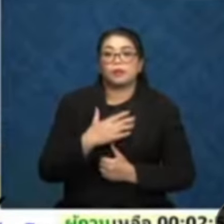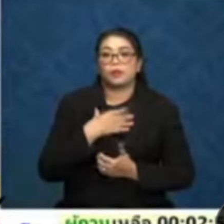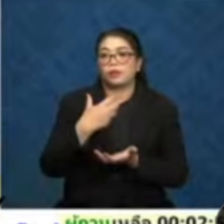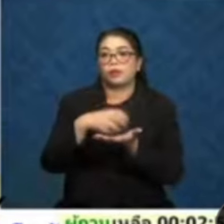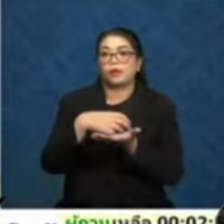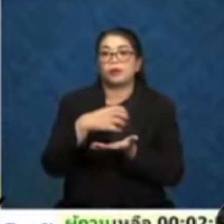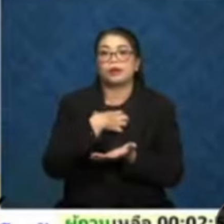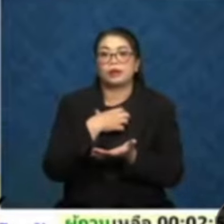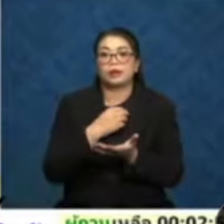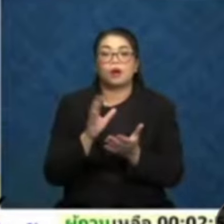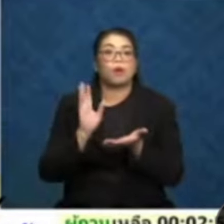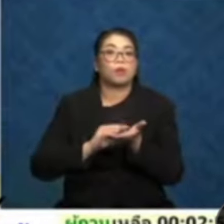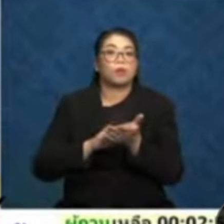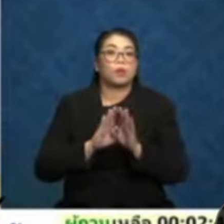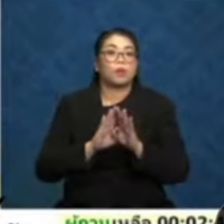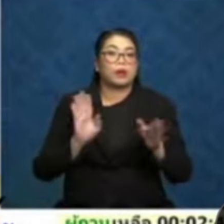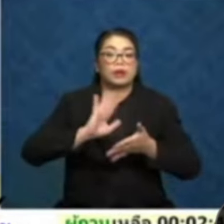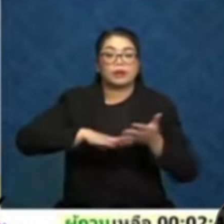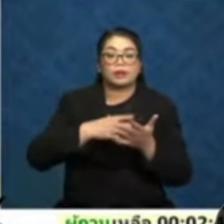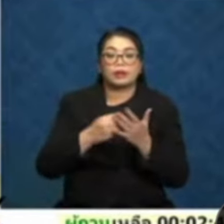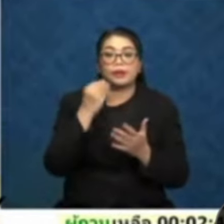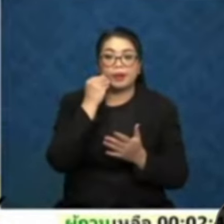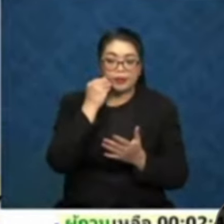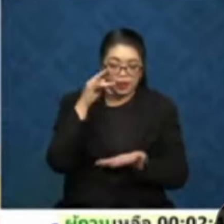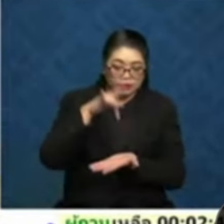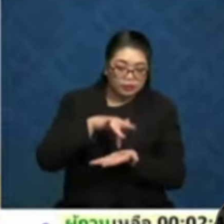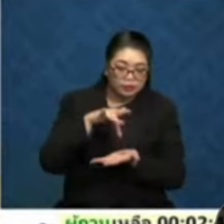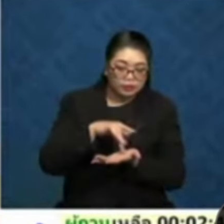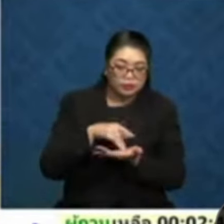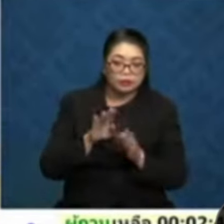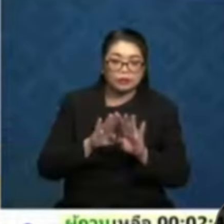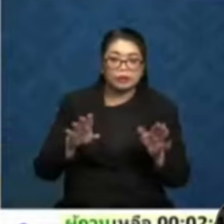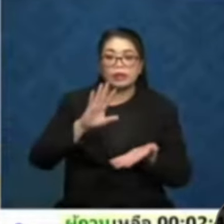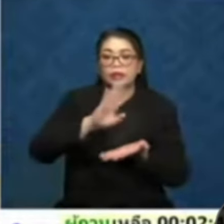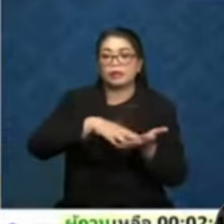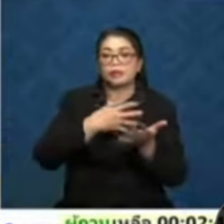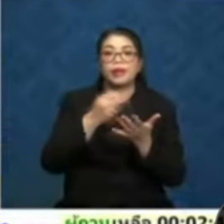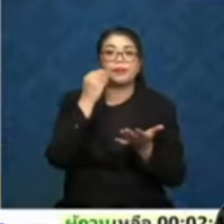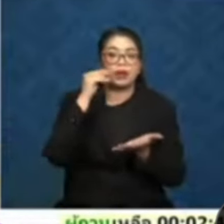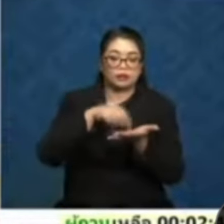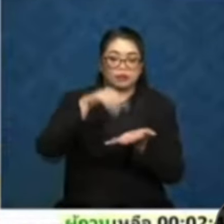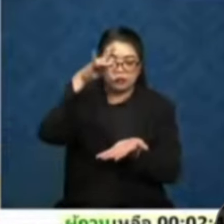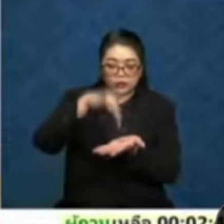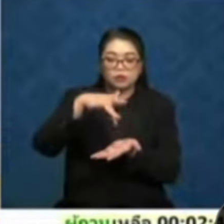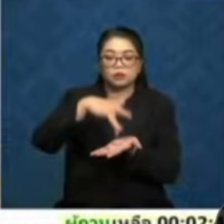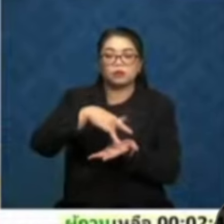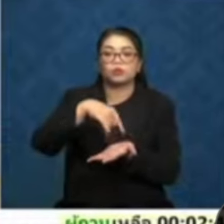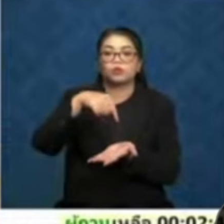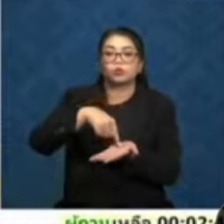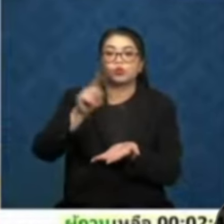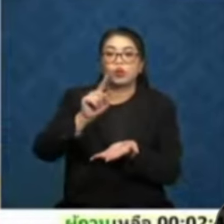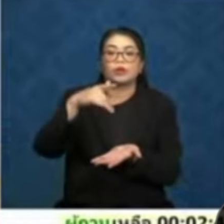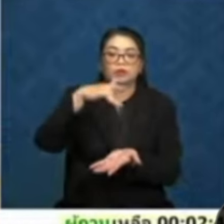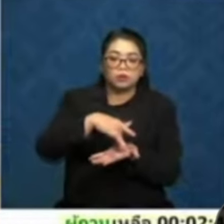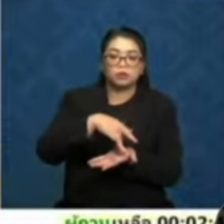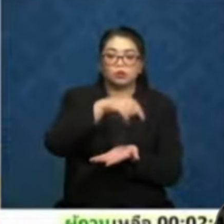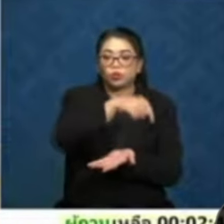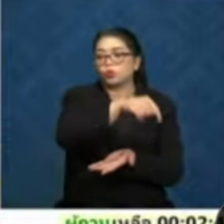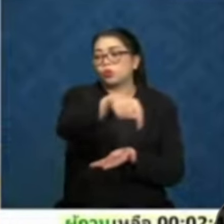พูดว่าต้องการเปิดข้อมูลทะเบียนบ้านที่ไปผูกกับโลชหรือ GPSพูดง่ายๆคือใส่ทะเบียนบ้านไปเนี่ยเนี่ยรู้เลยว่าอยู่ GPSตำแหน่ง